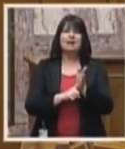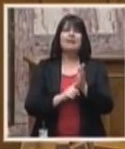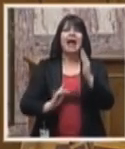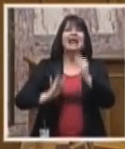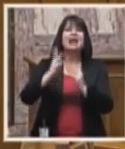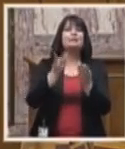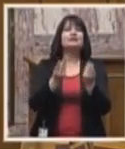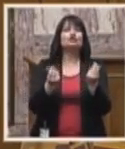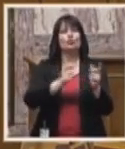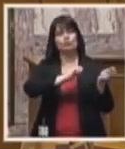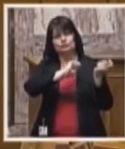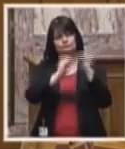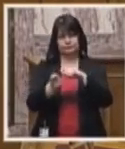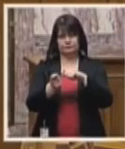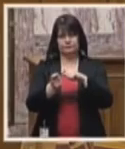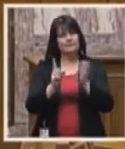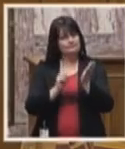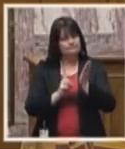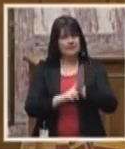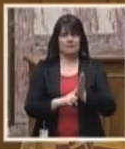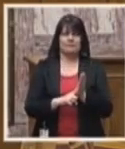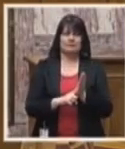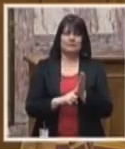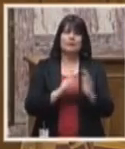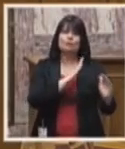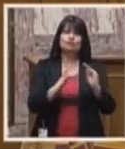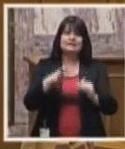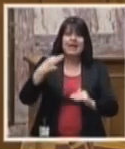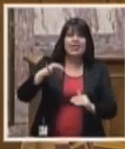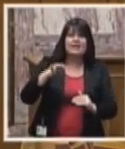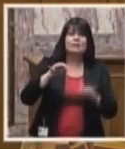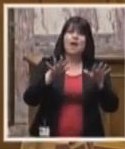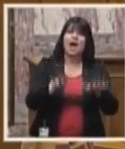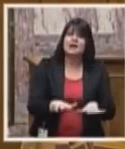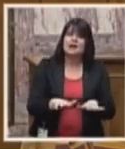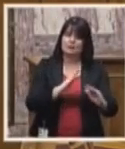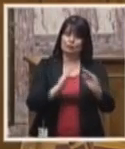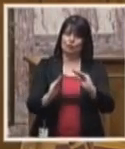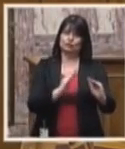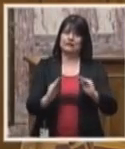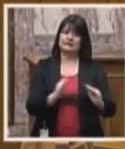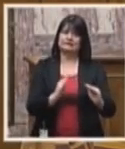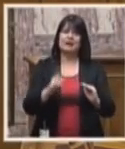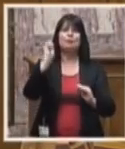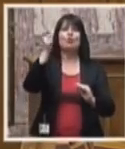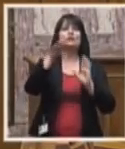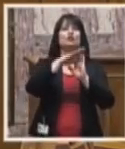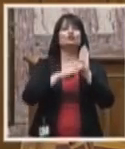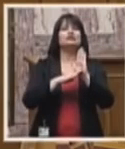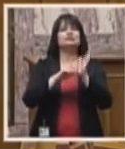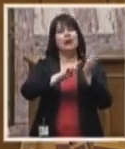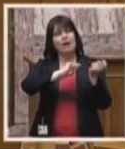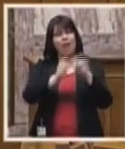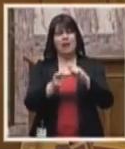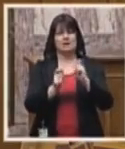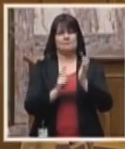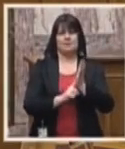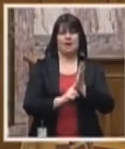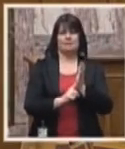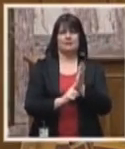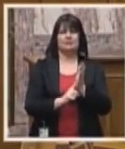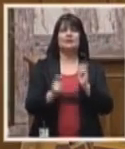ανάπτυξης, να προστατεύσουμε παράλληλα σε αυτή την κρίση τους αδύναμους, τους άνεργους, να αλλάξουμε το πολιτικό σύστημα, να δημιουργήσουμε